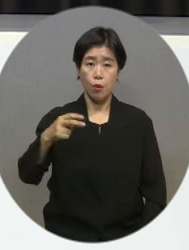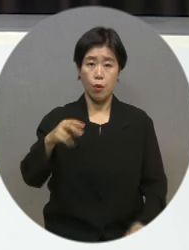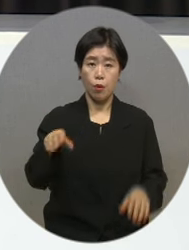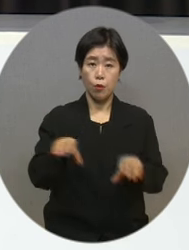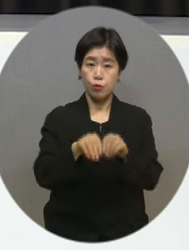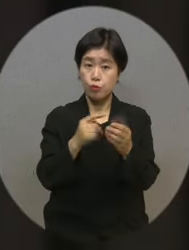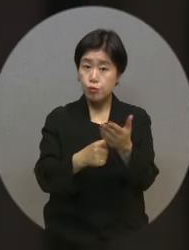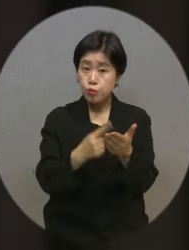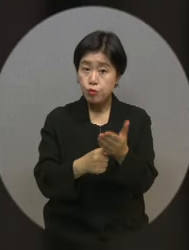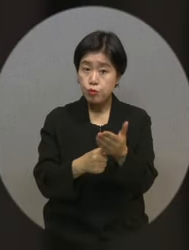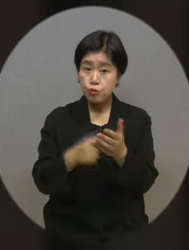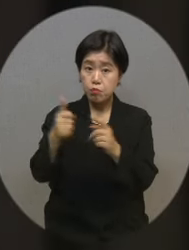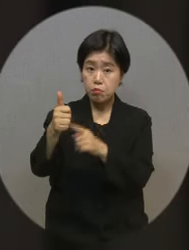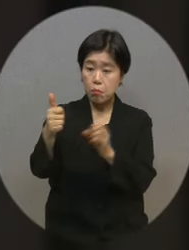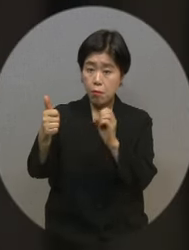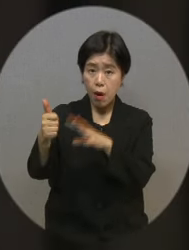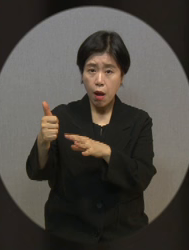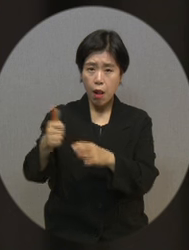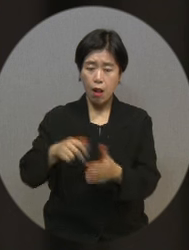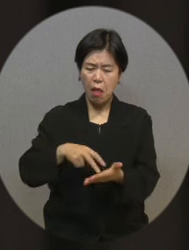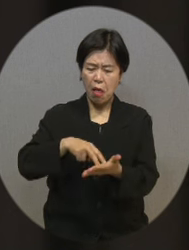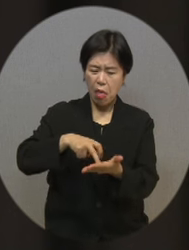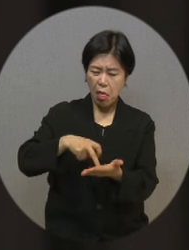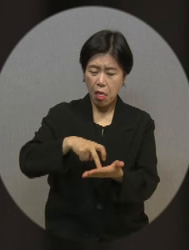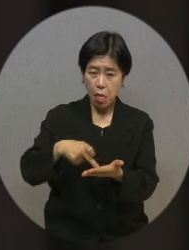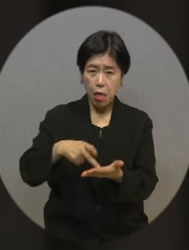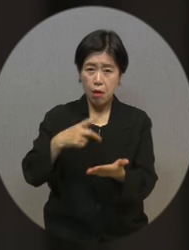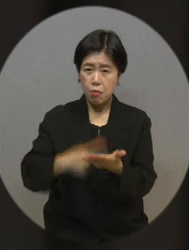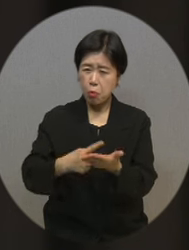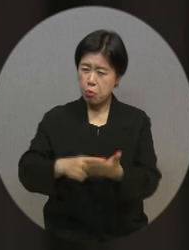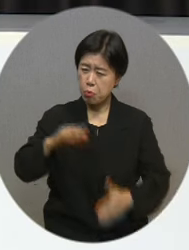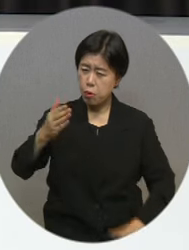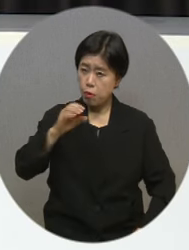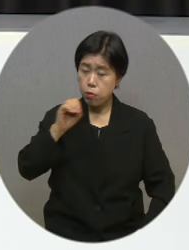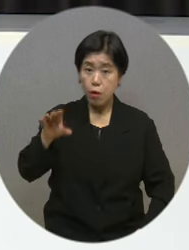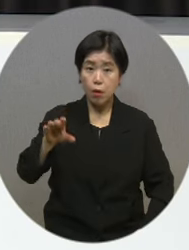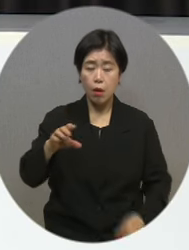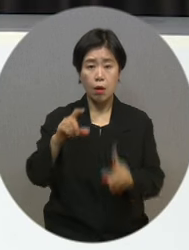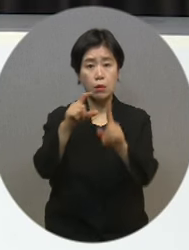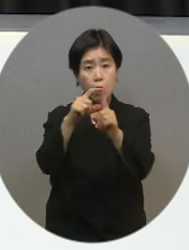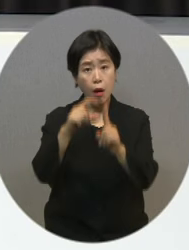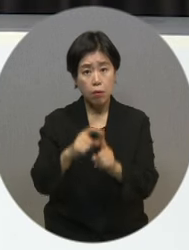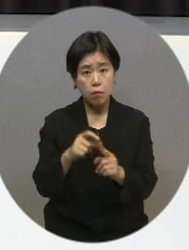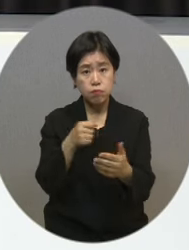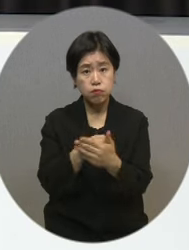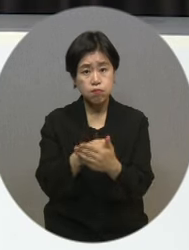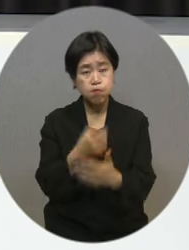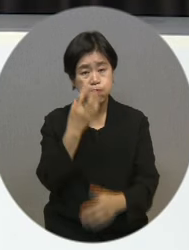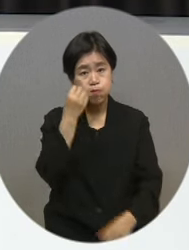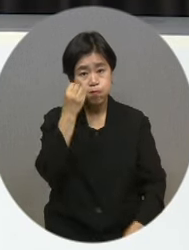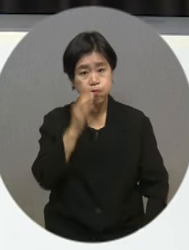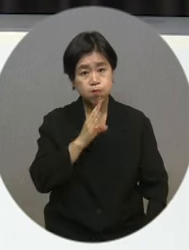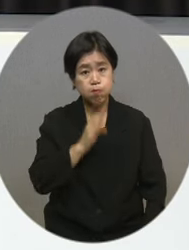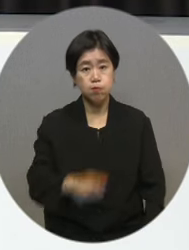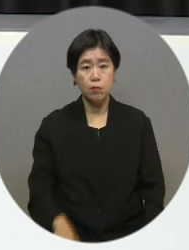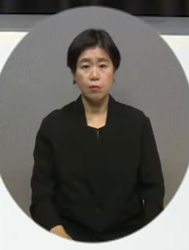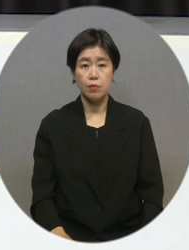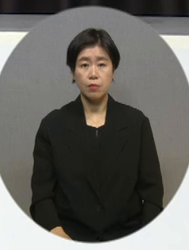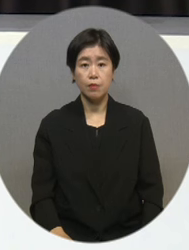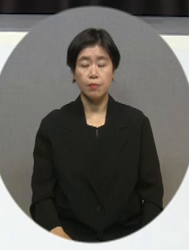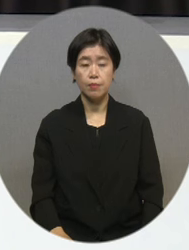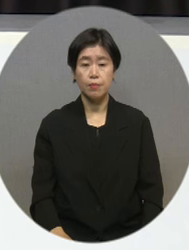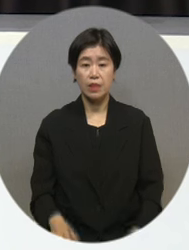뭐 이런 용어들이 계속 나왔었거든요. 네. 근데 이제 그때 당시에 제가 국회에